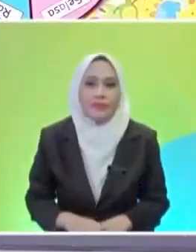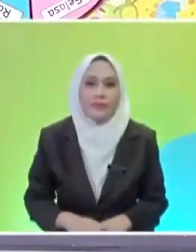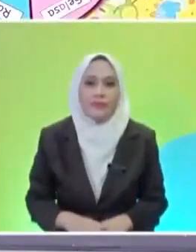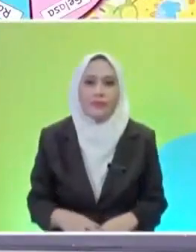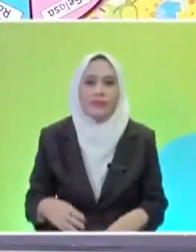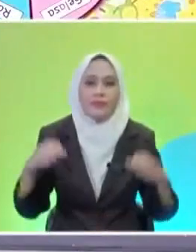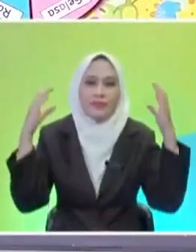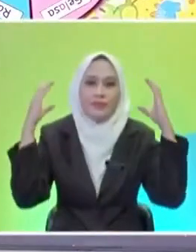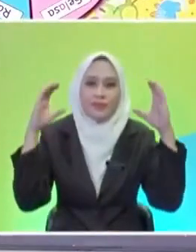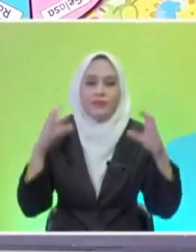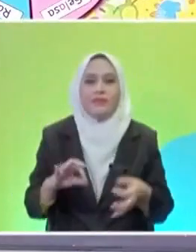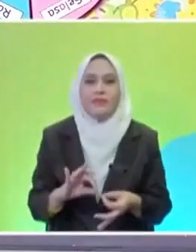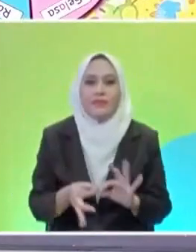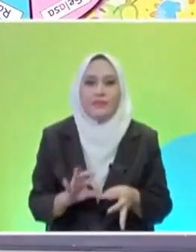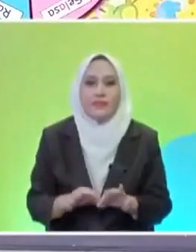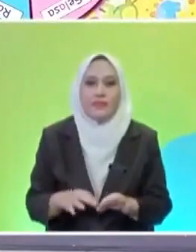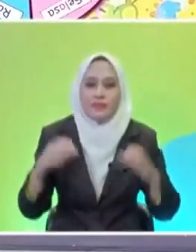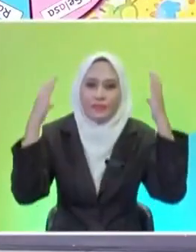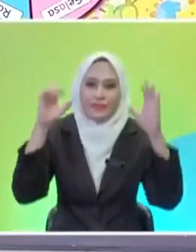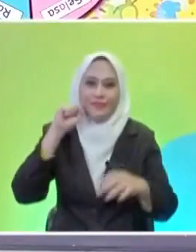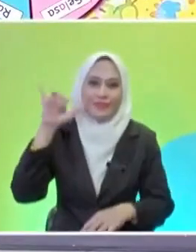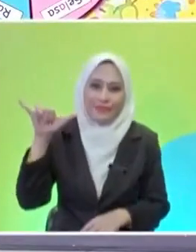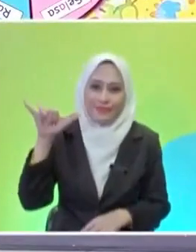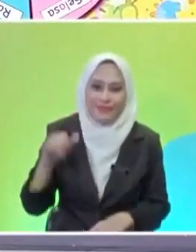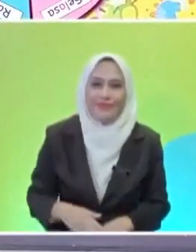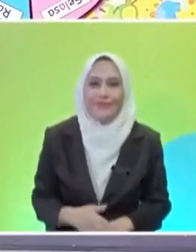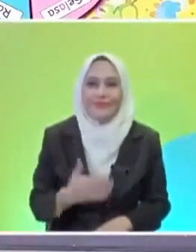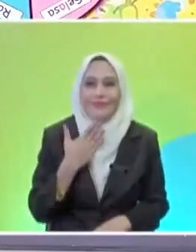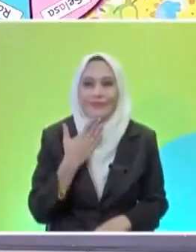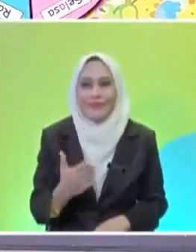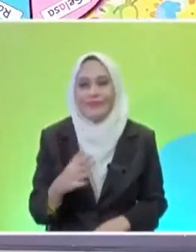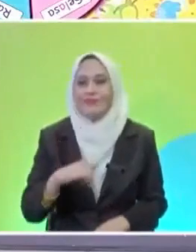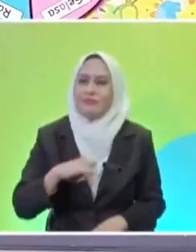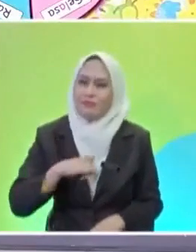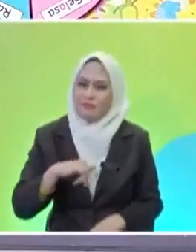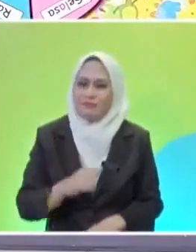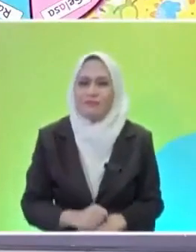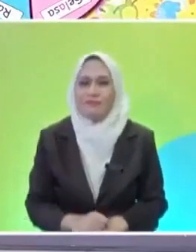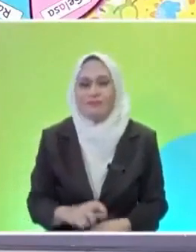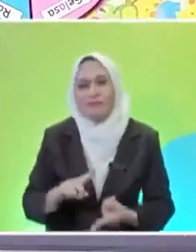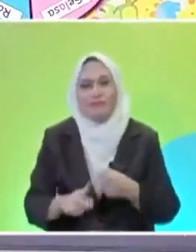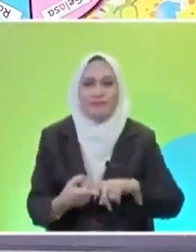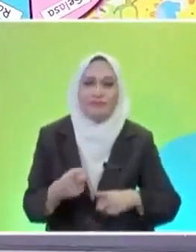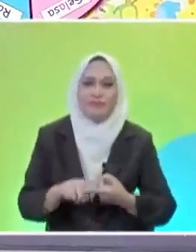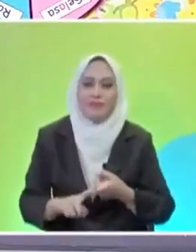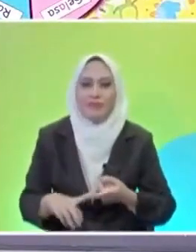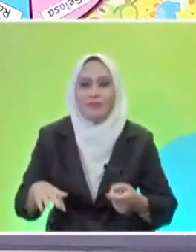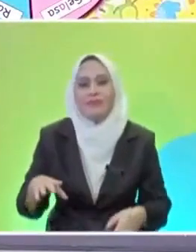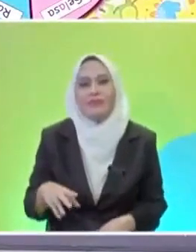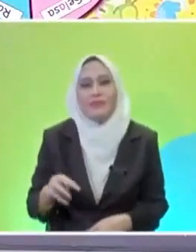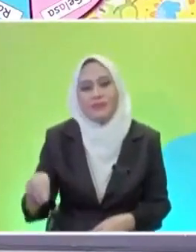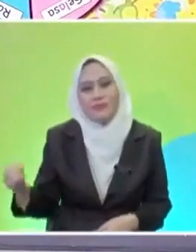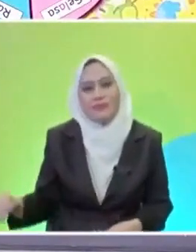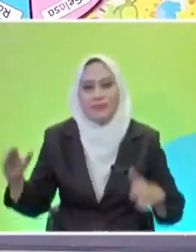juru bahasa isyarat kita iaitu Cikgu Sharifah. Terima kasih juga Cikgu Sharifah. Dan kawan-kawan saya di rumah, murid-murid di